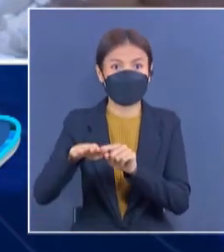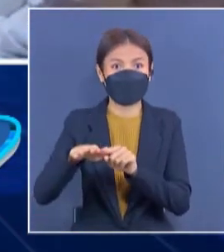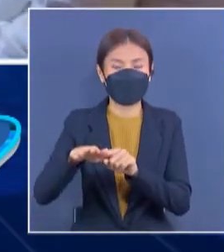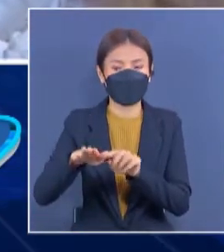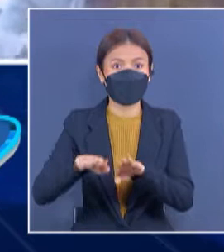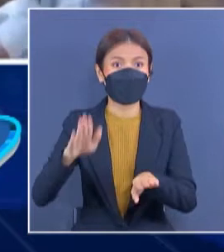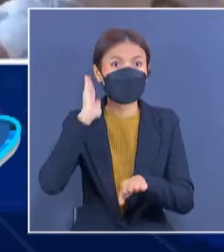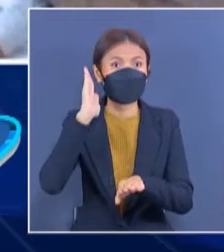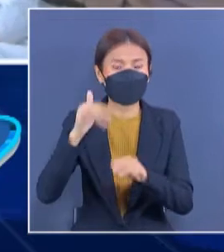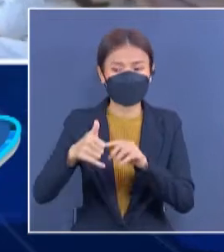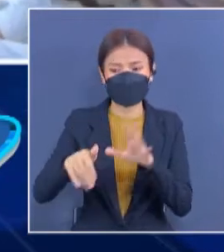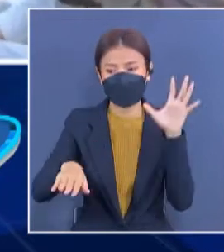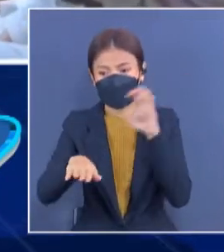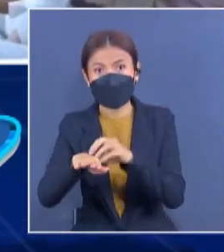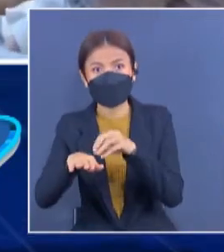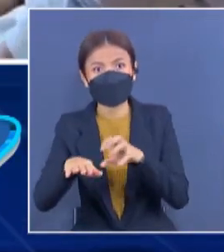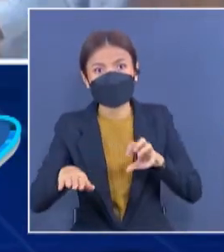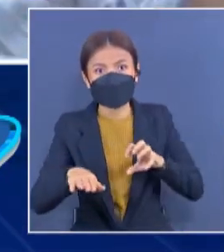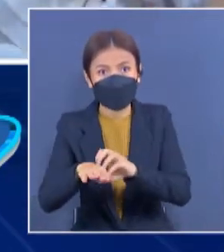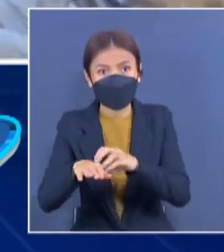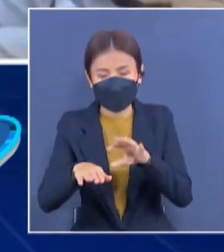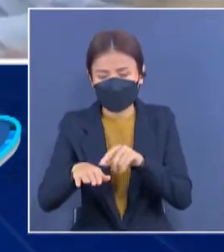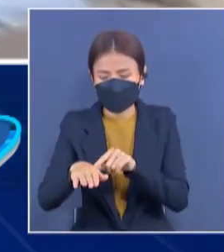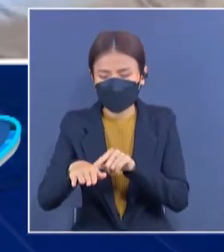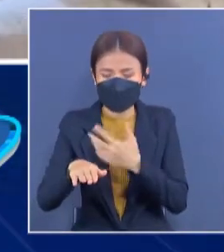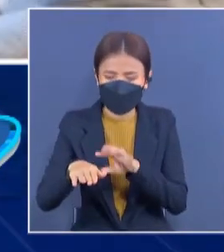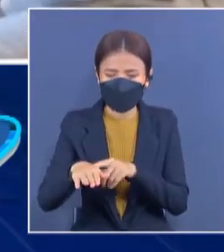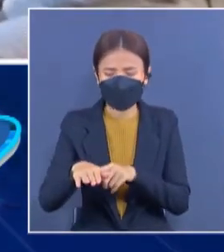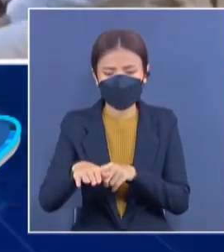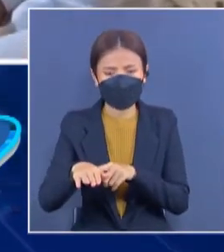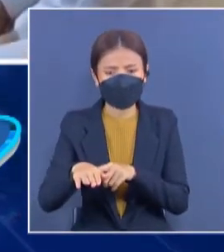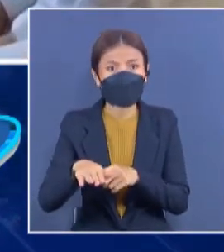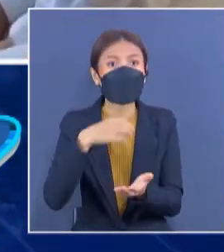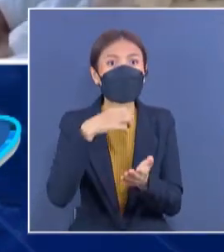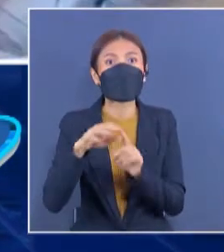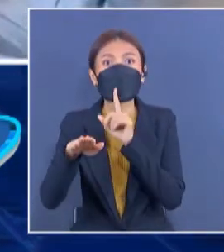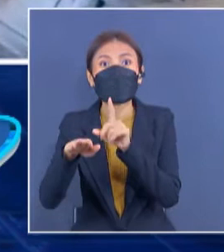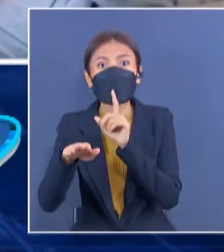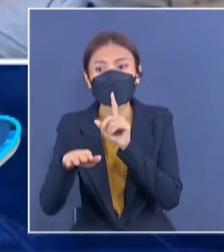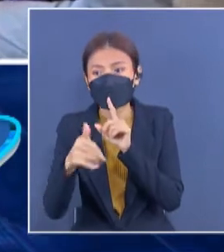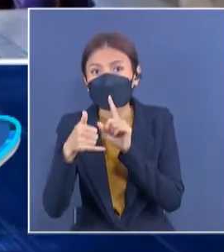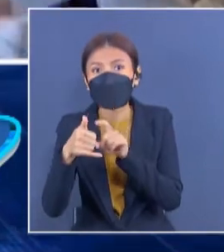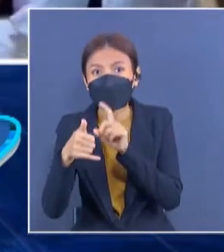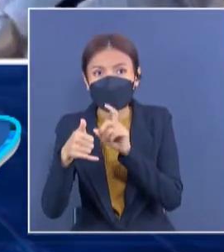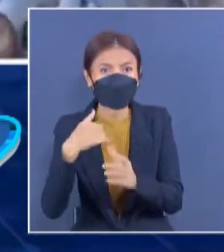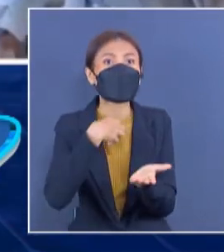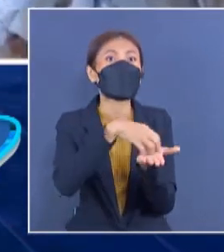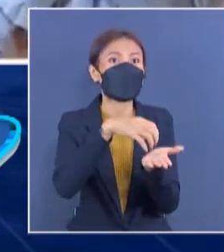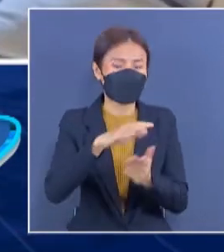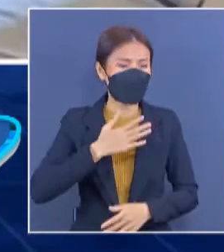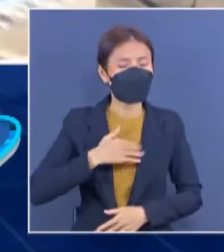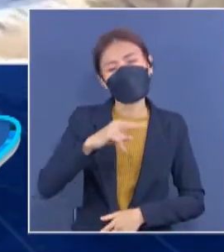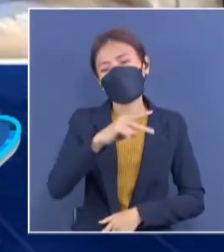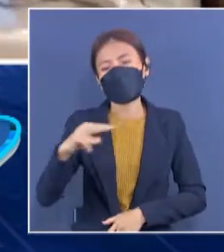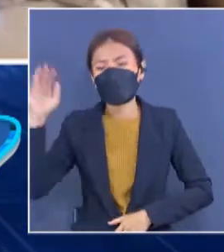เด็กชายคนนี้เขาก็เล่าให้ฟังค่ะบอกว่าตอนที่ว่ายน้ำอยู่น้องก็บอกว่ารู้สึกว่าเจ็บขาแต่ไม่รู้ว่าโดนอะไรกัดกระทั่ง